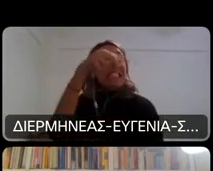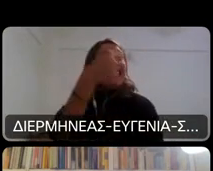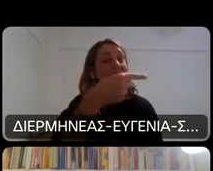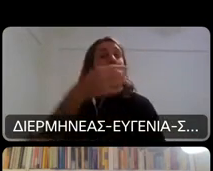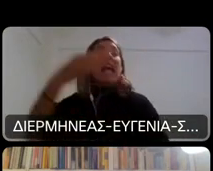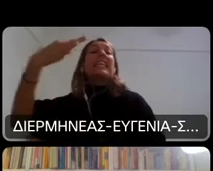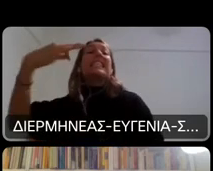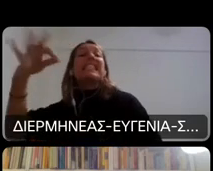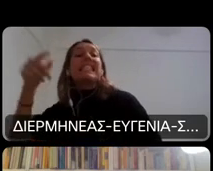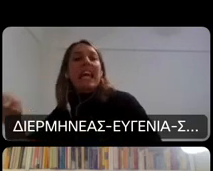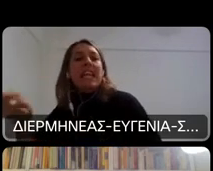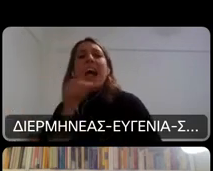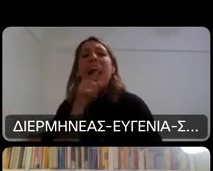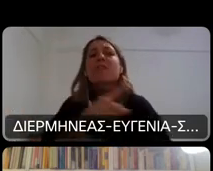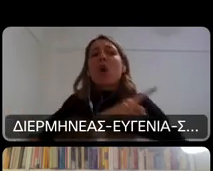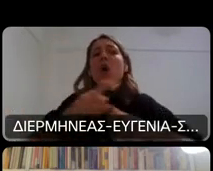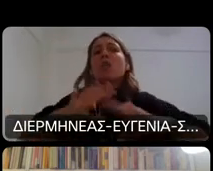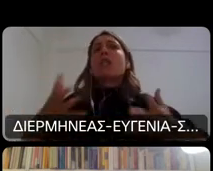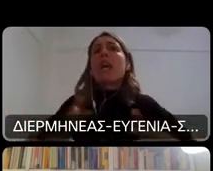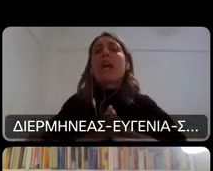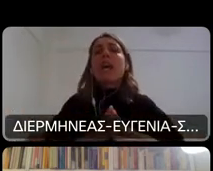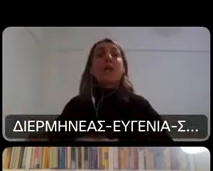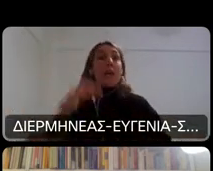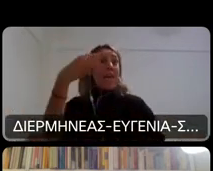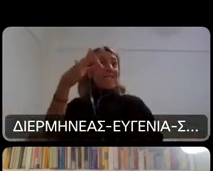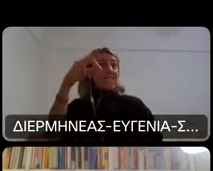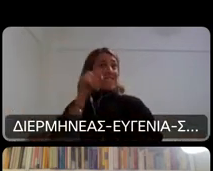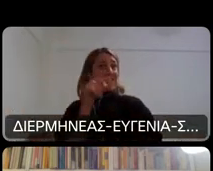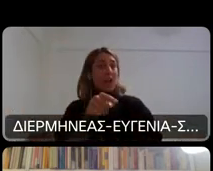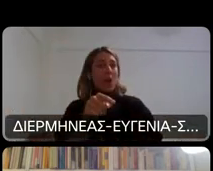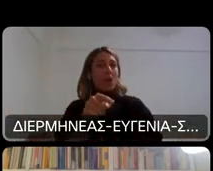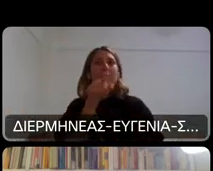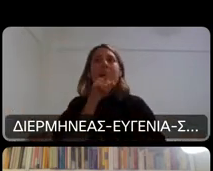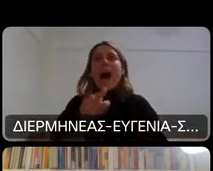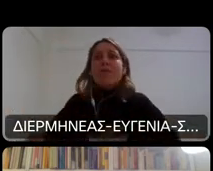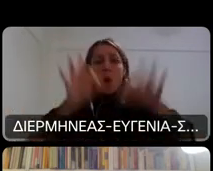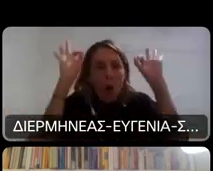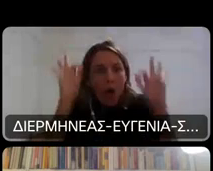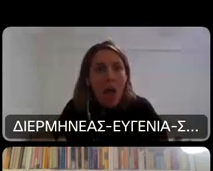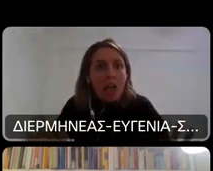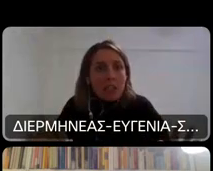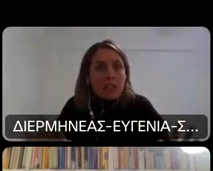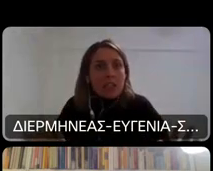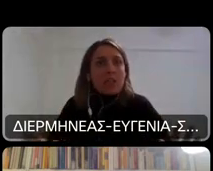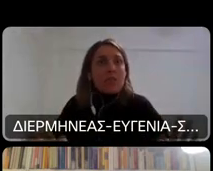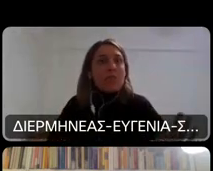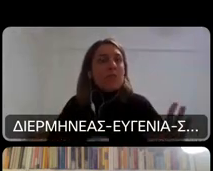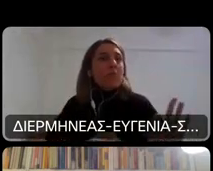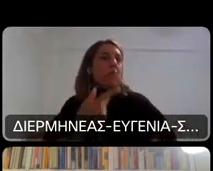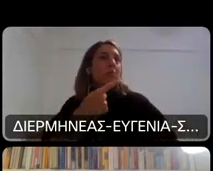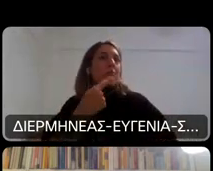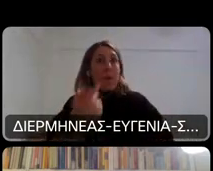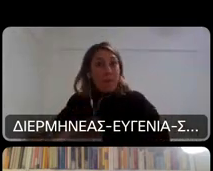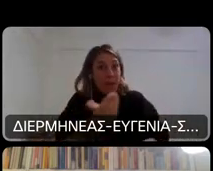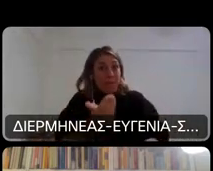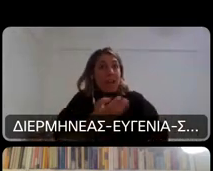της Oaks, που σημαίνει ότι το φύλο δεν δηλώνεται πάντα ρητά και πριν από το λόγο, πριν από